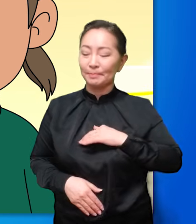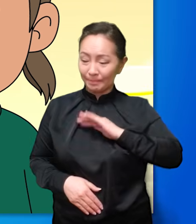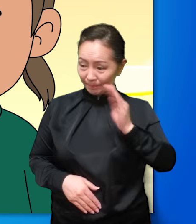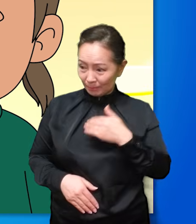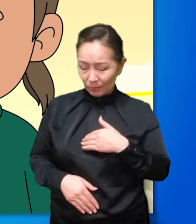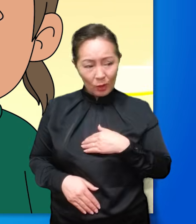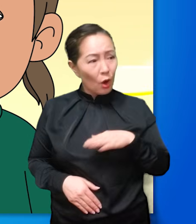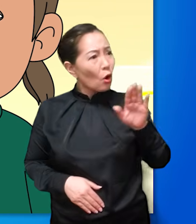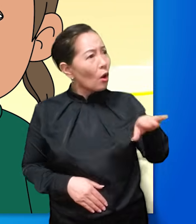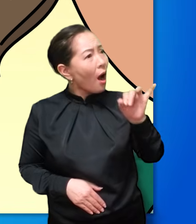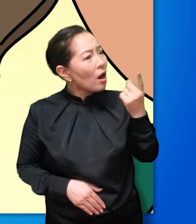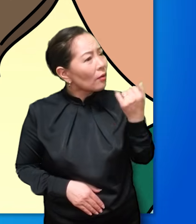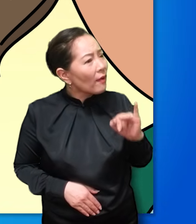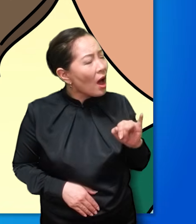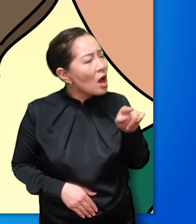Арва, наадах чинь юу вэ?